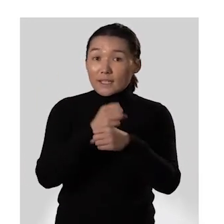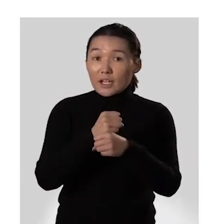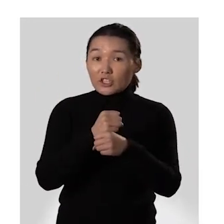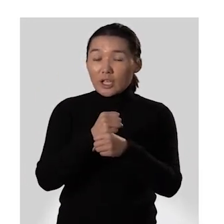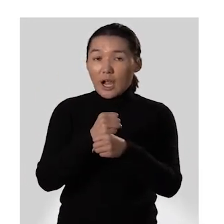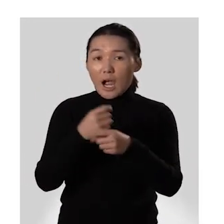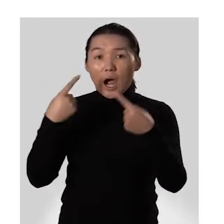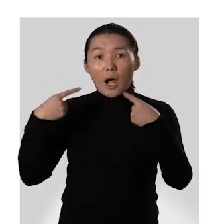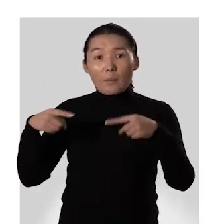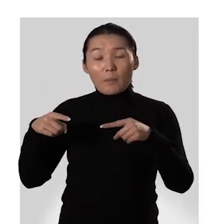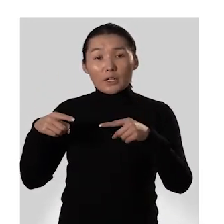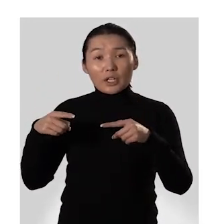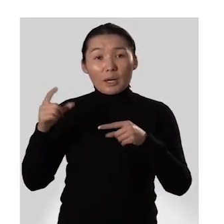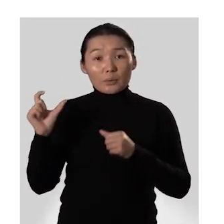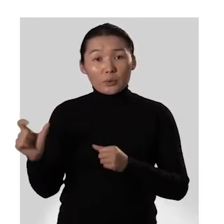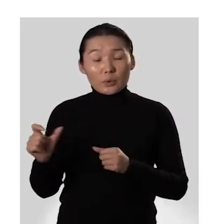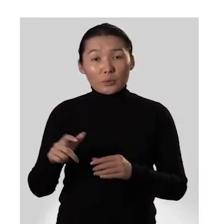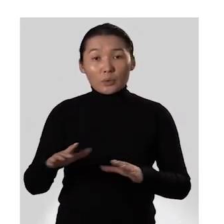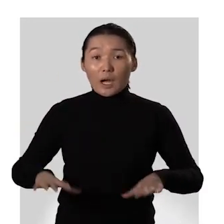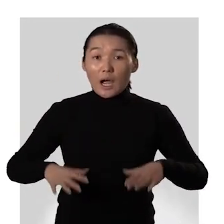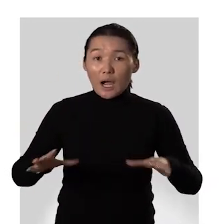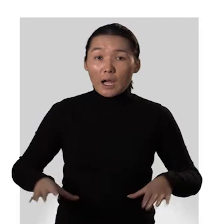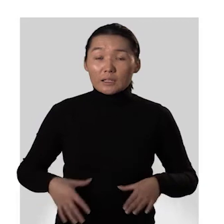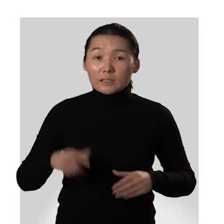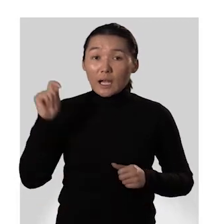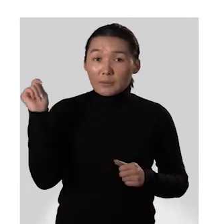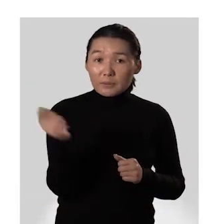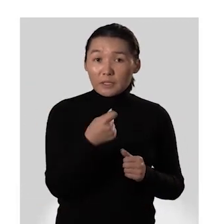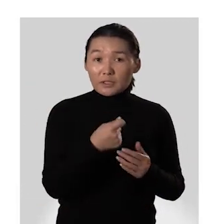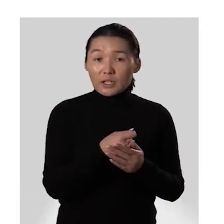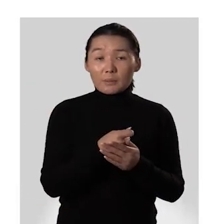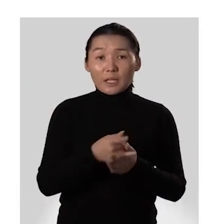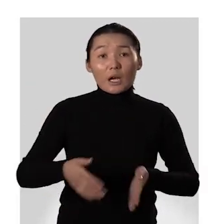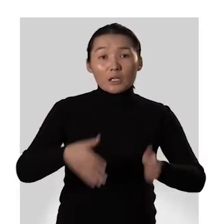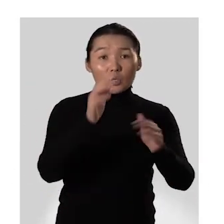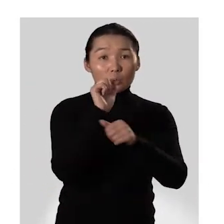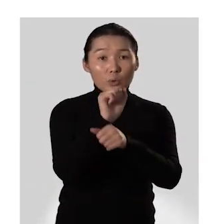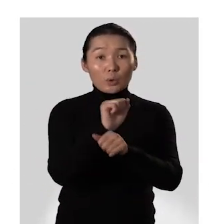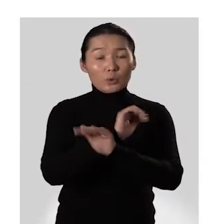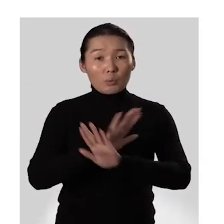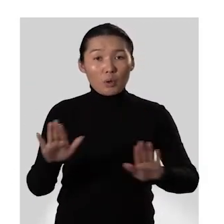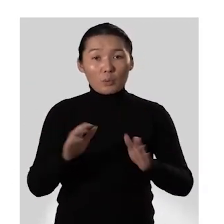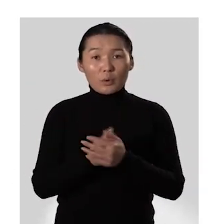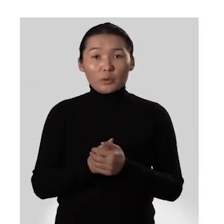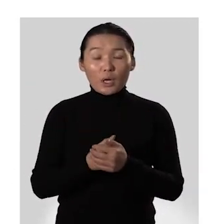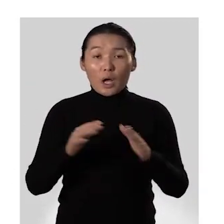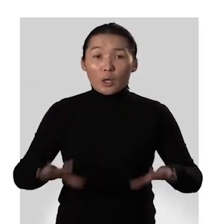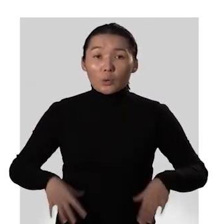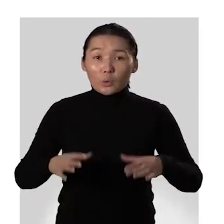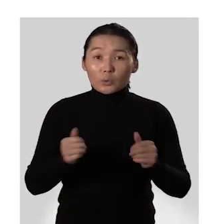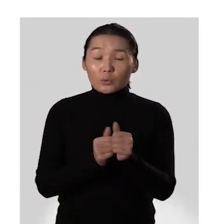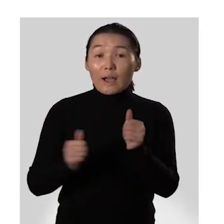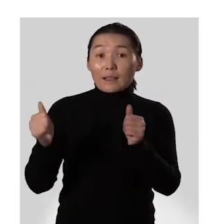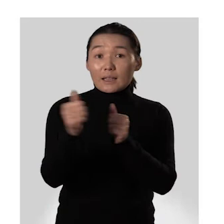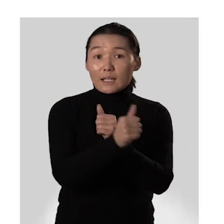бирөөнүн атын камчы менен чапса, жолдон торосо болбойт. Күлүктөрдүн алдыга келгендерине жараша